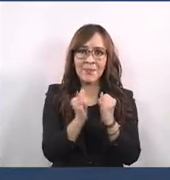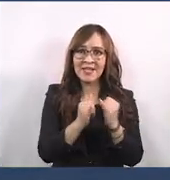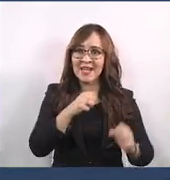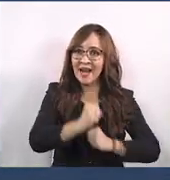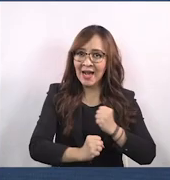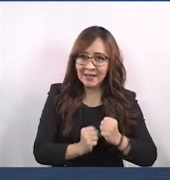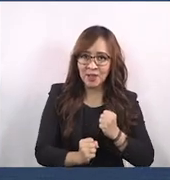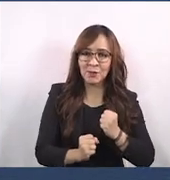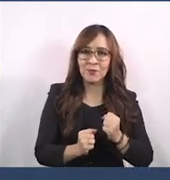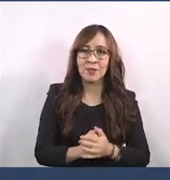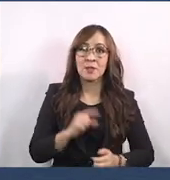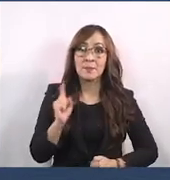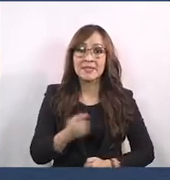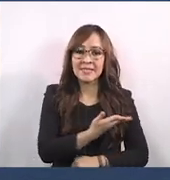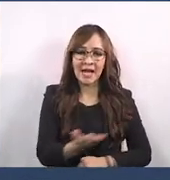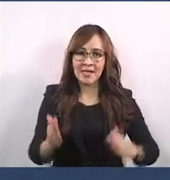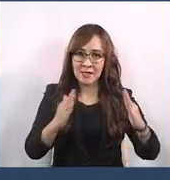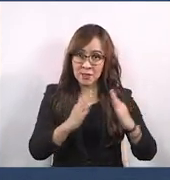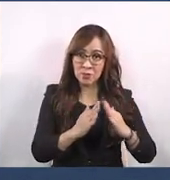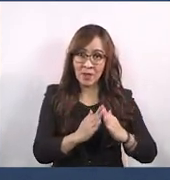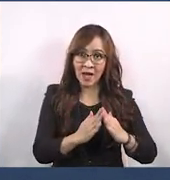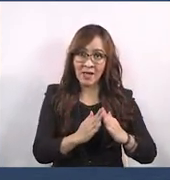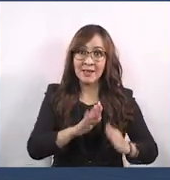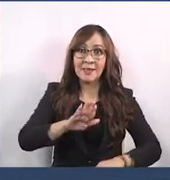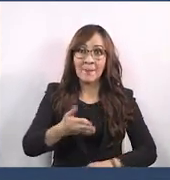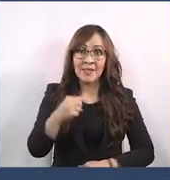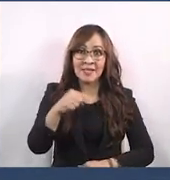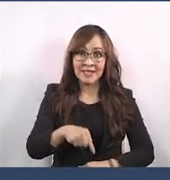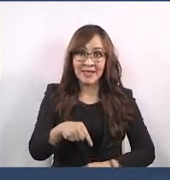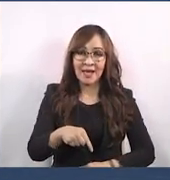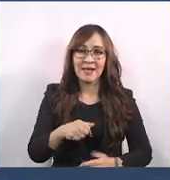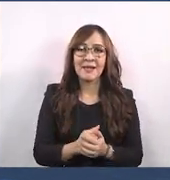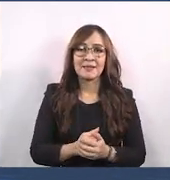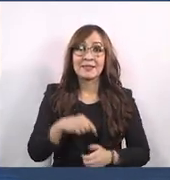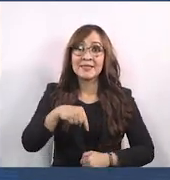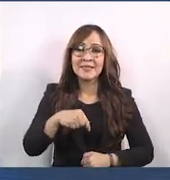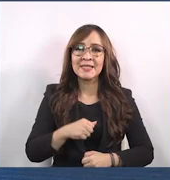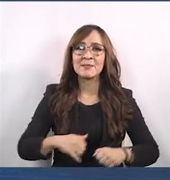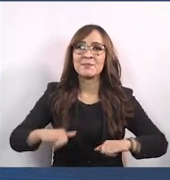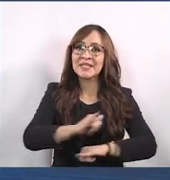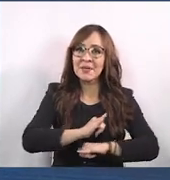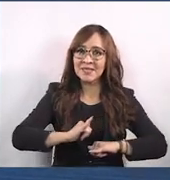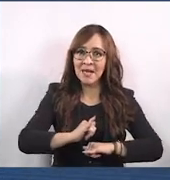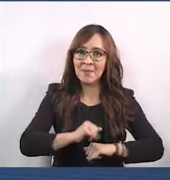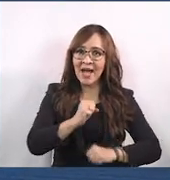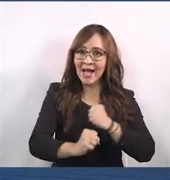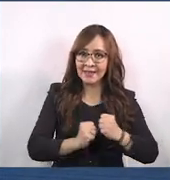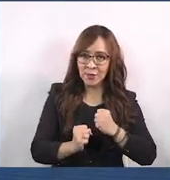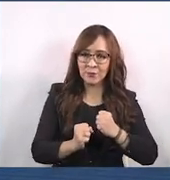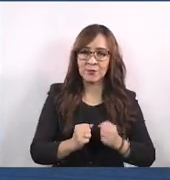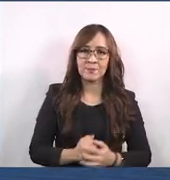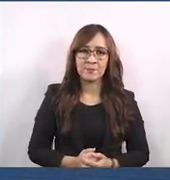interaktif meskipun sudah di rumah ini bukan tontonan tapi ibadah bersama ya kalau tangan kanan saja ada sama sambilan pihak saya